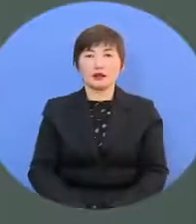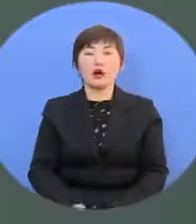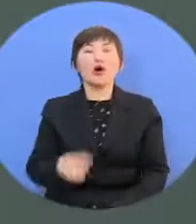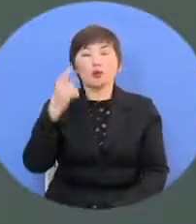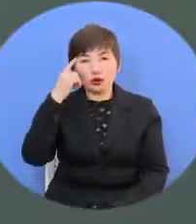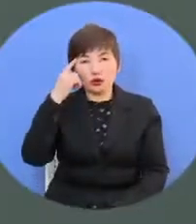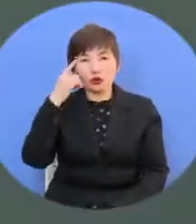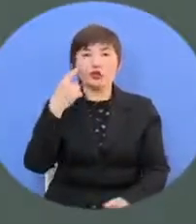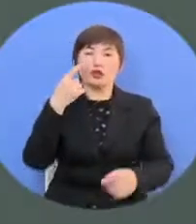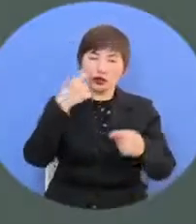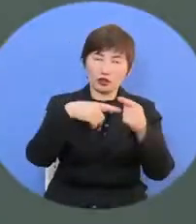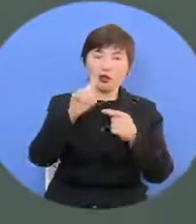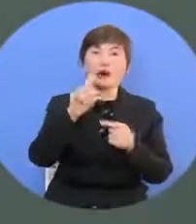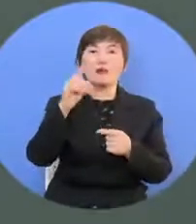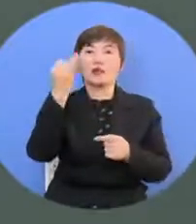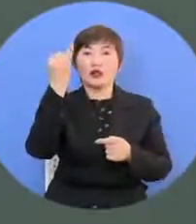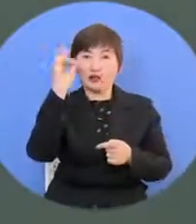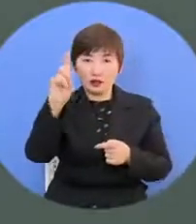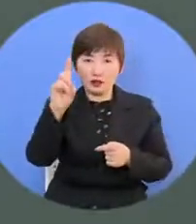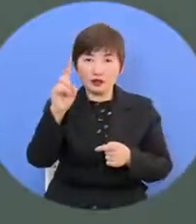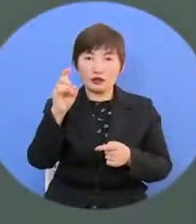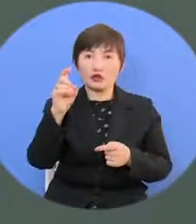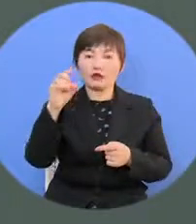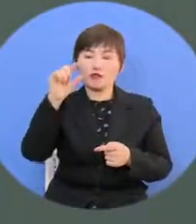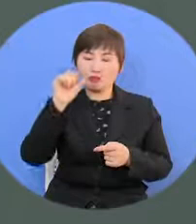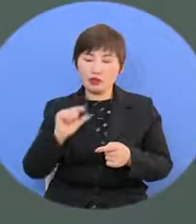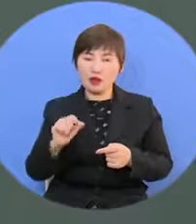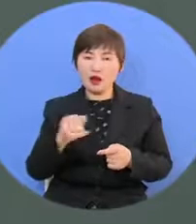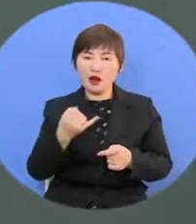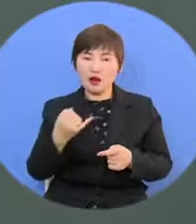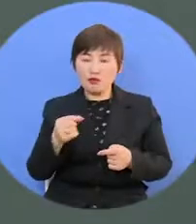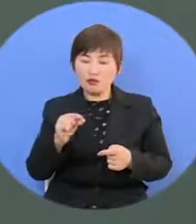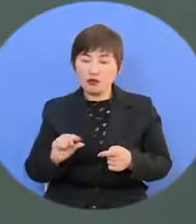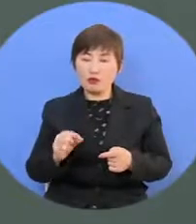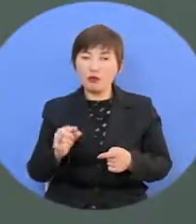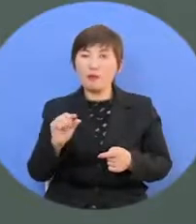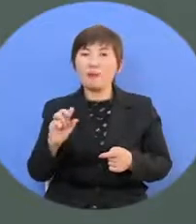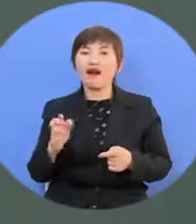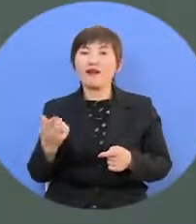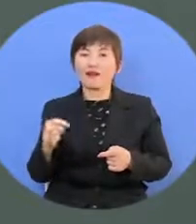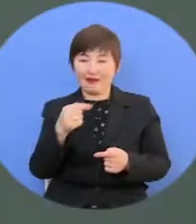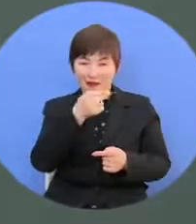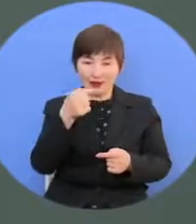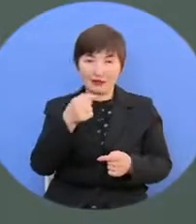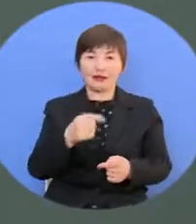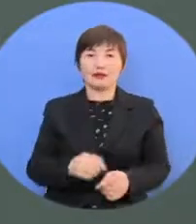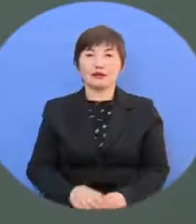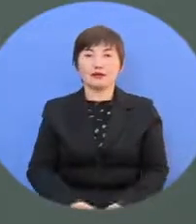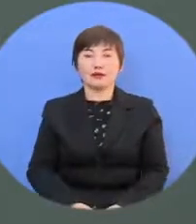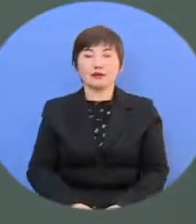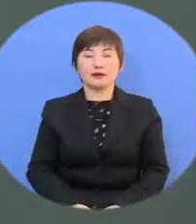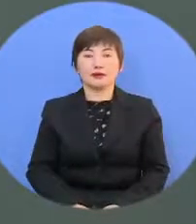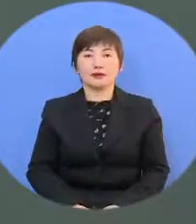тооцоолохдоо хамгийн их утгаас хамгийн бага утгыг асдаг байгаа. За манай тохиолдолд хамгийн өндөр хүүхдийн биеийн өндөр маань 152